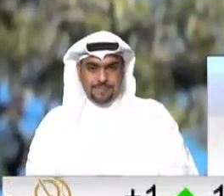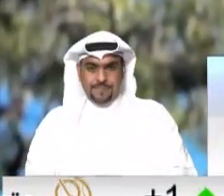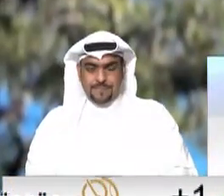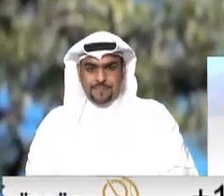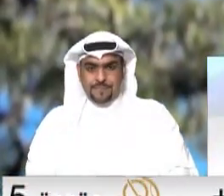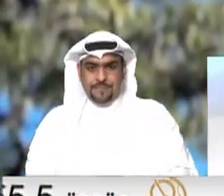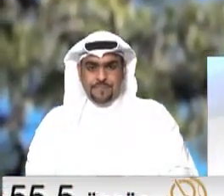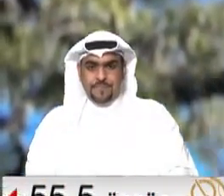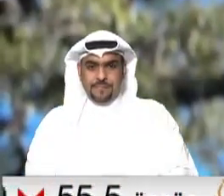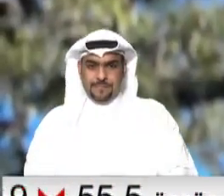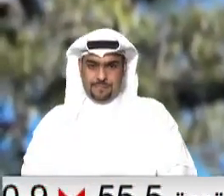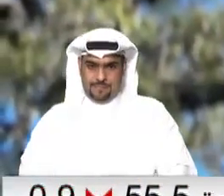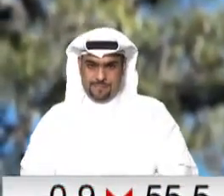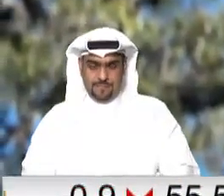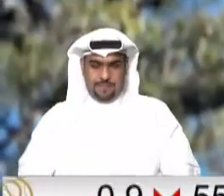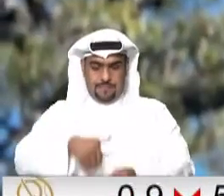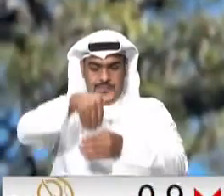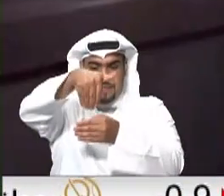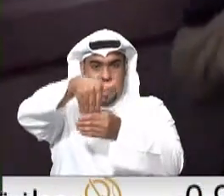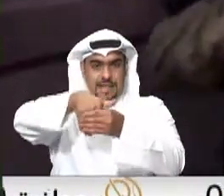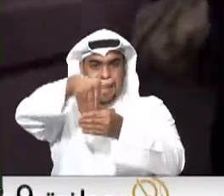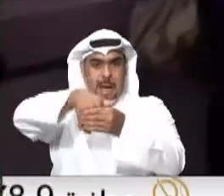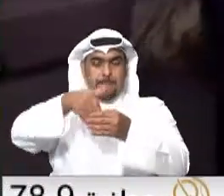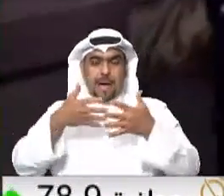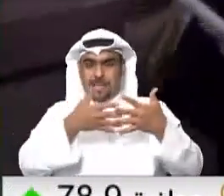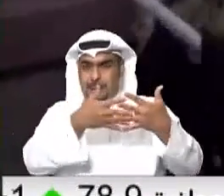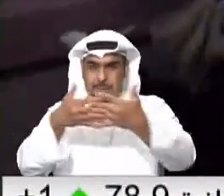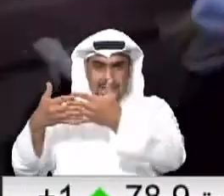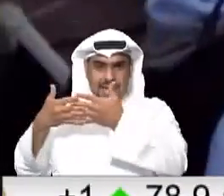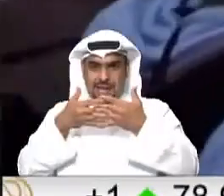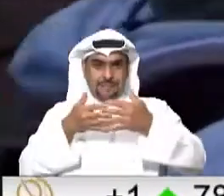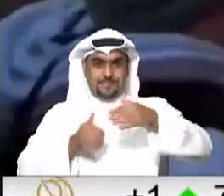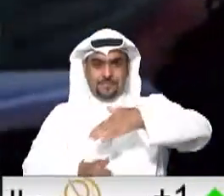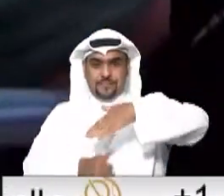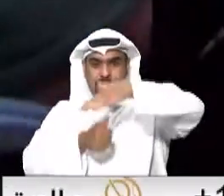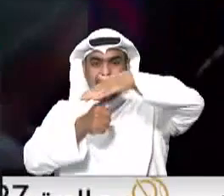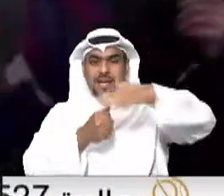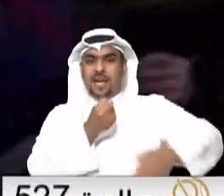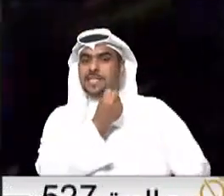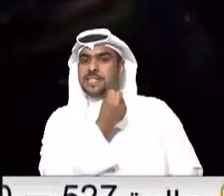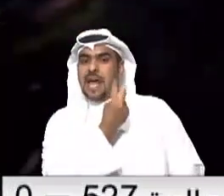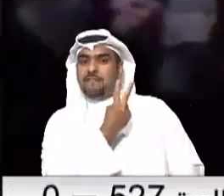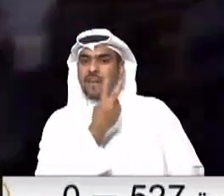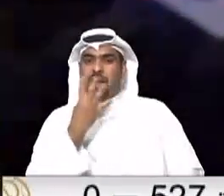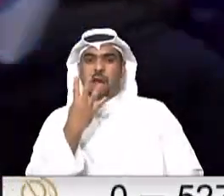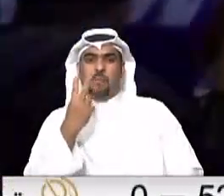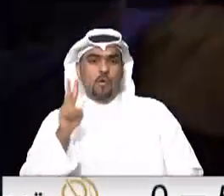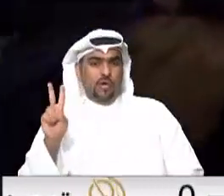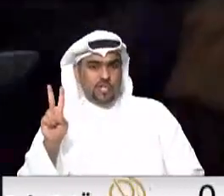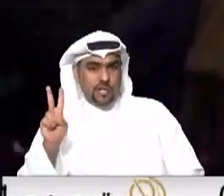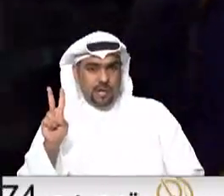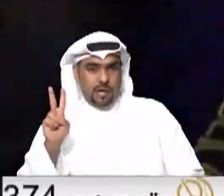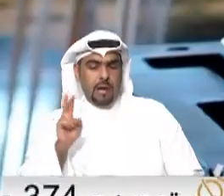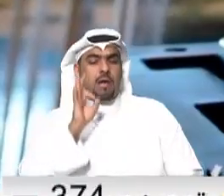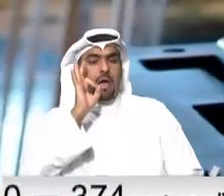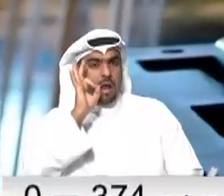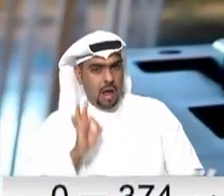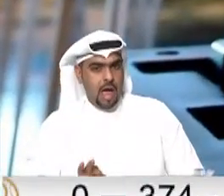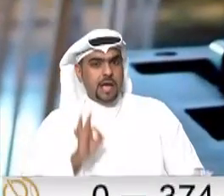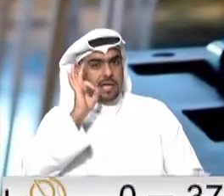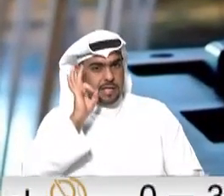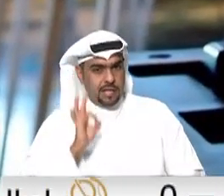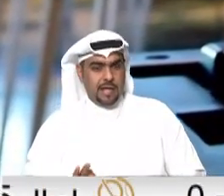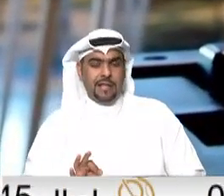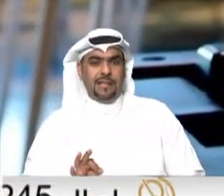يبدو ان السباق الرئاسي الامريكي لعام 2004 سيكون حافلا بالتحديات والتطورات اذ